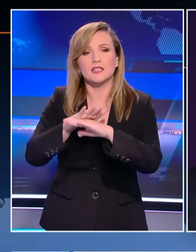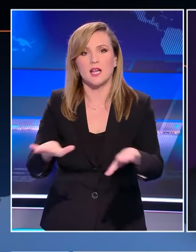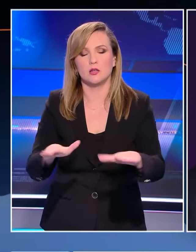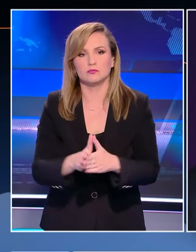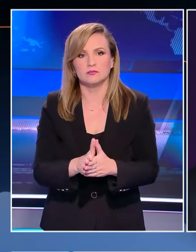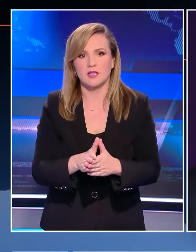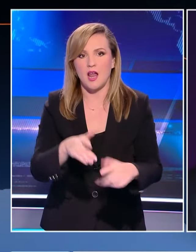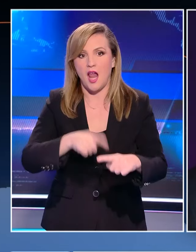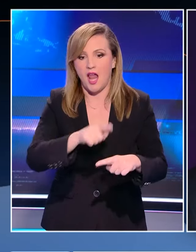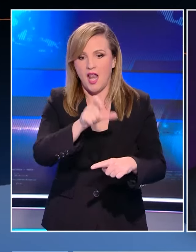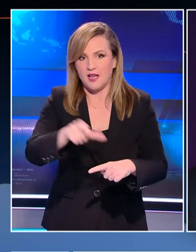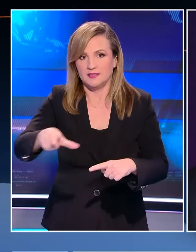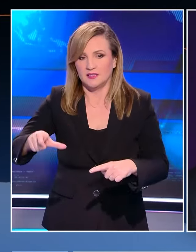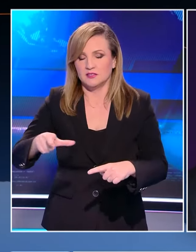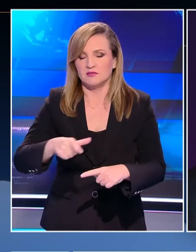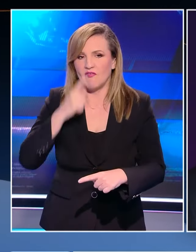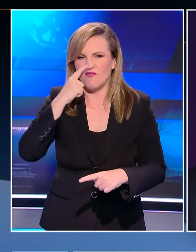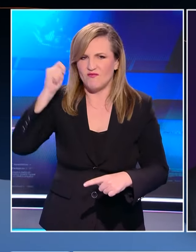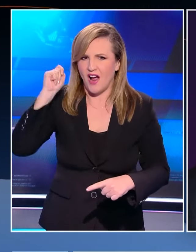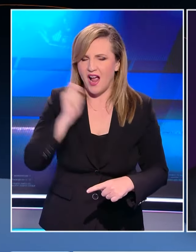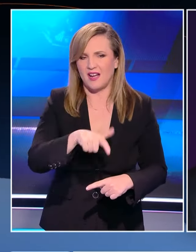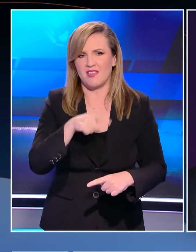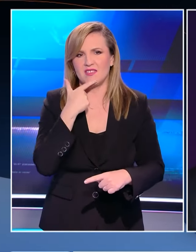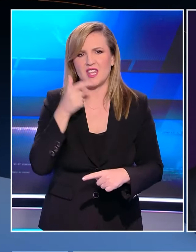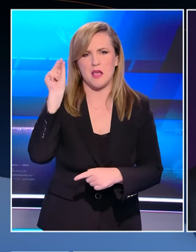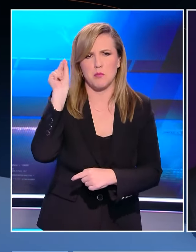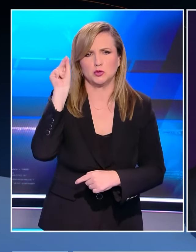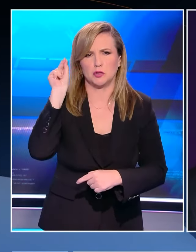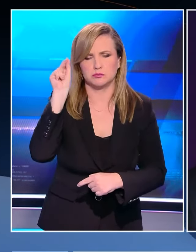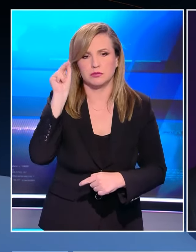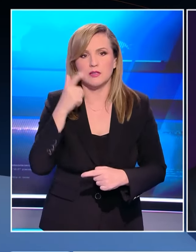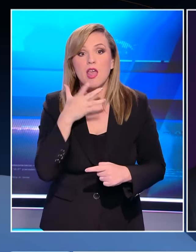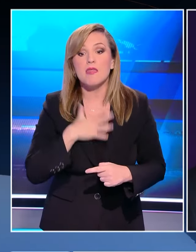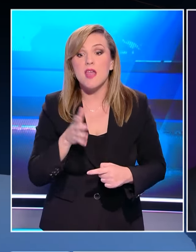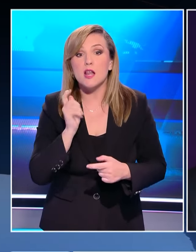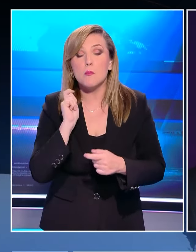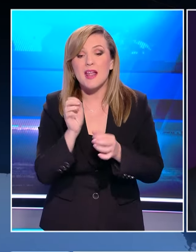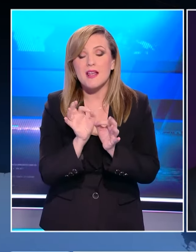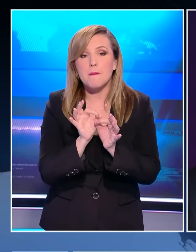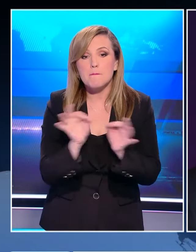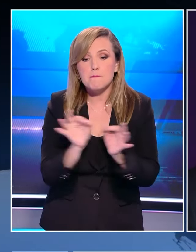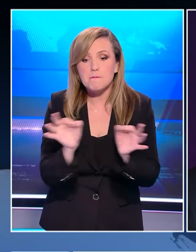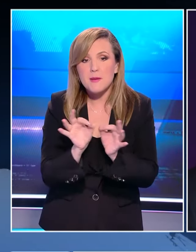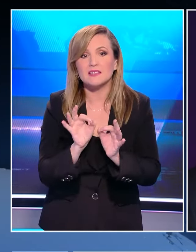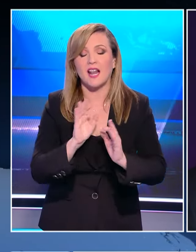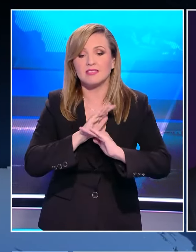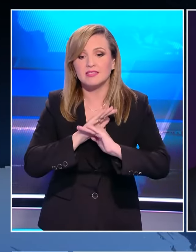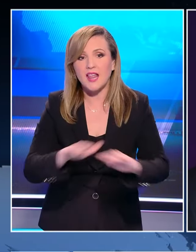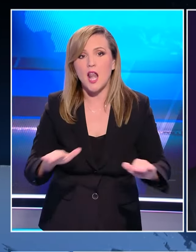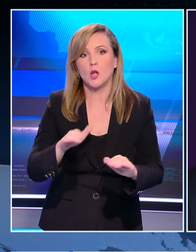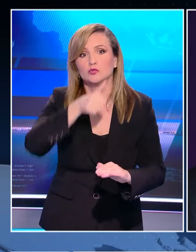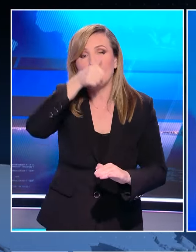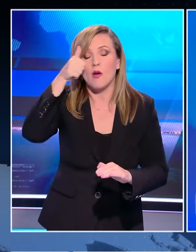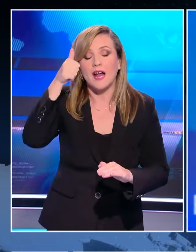έχει βαρεθεί να ακούει υποσχέσεις και να παρακολουθεί φιέστες. Απαιτεί πολιτικές για να μπει φραγμό στην καταστροφή που ζούμε κάθε